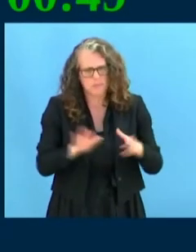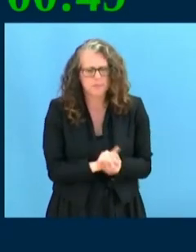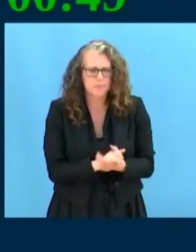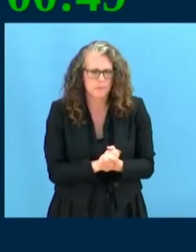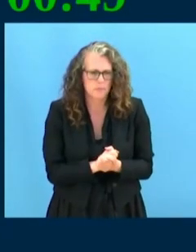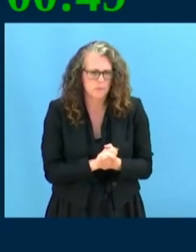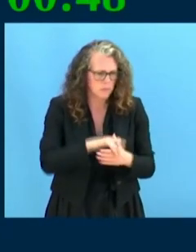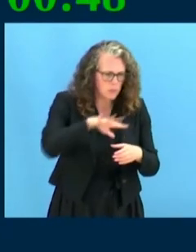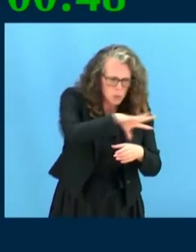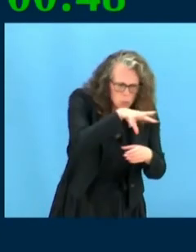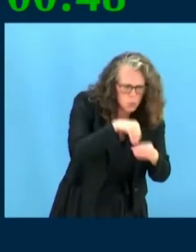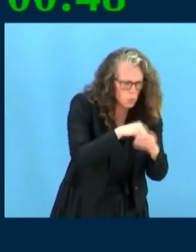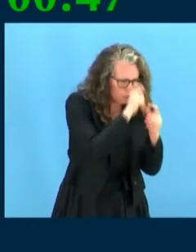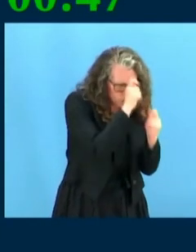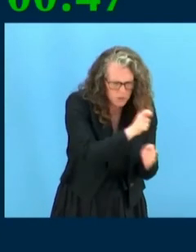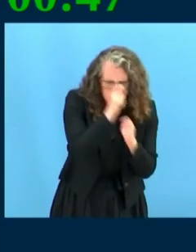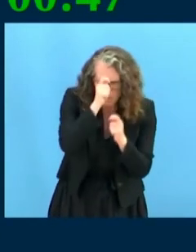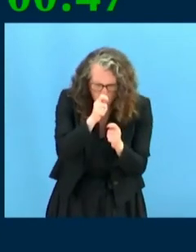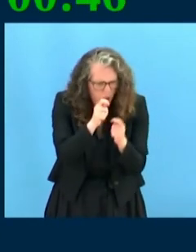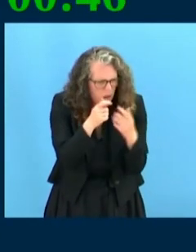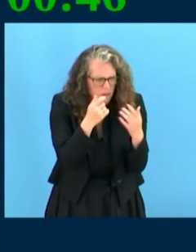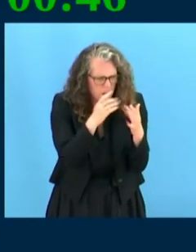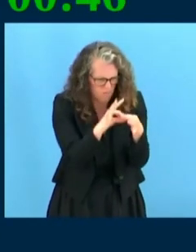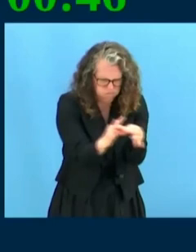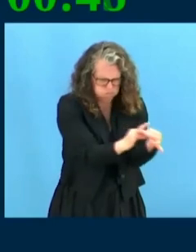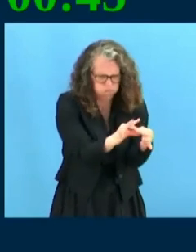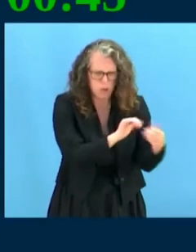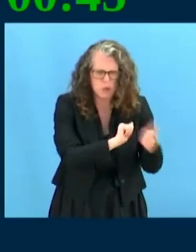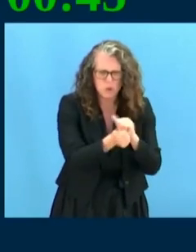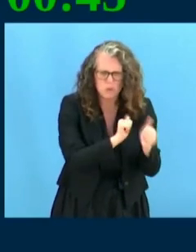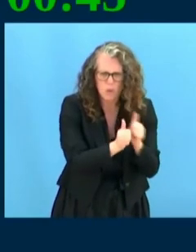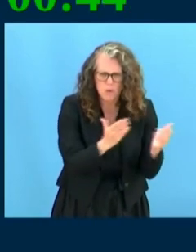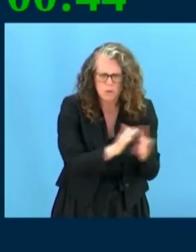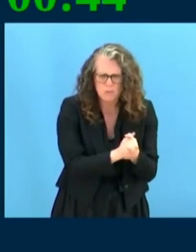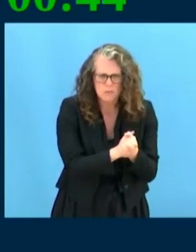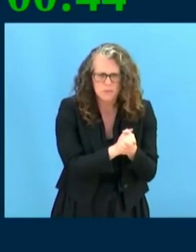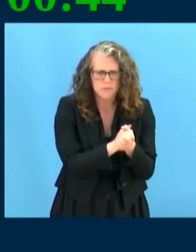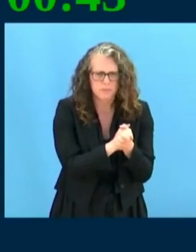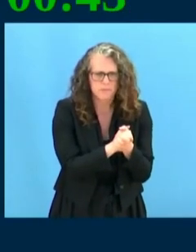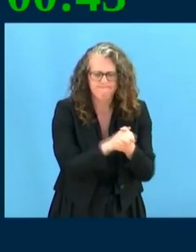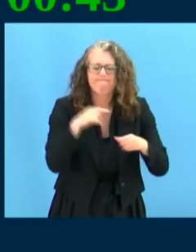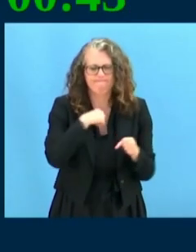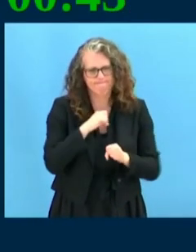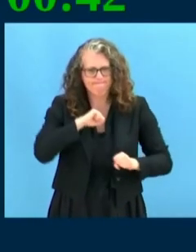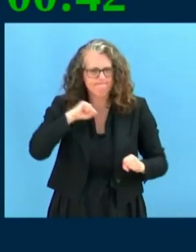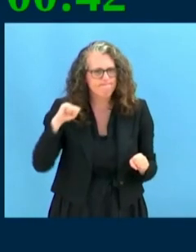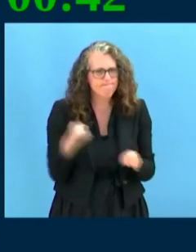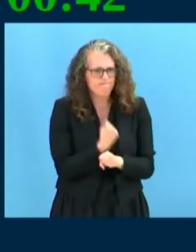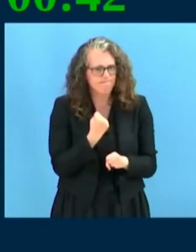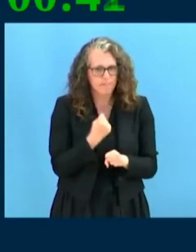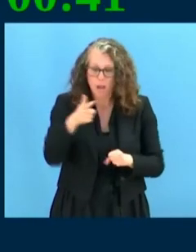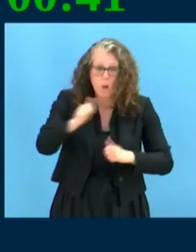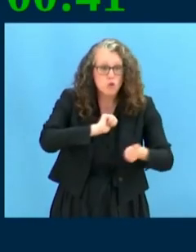nefreti ve nefret ekimi olaylarına çekildi. Bakü'nün Uluslararası Adalet Divanı'nın hukuken bağlayıcı